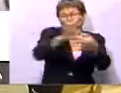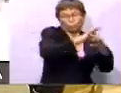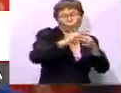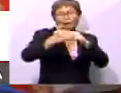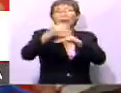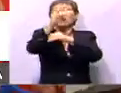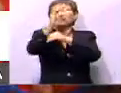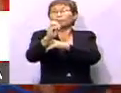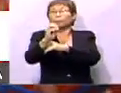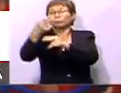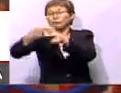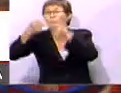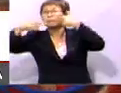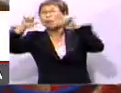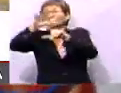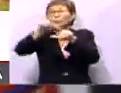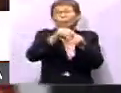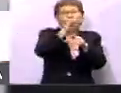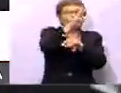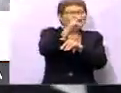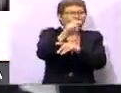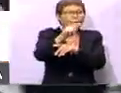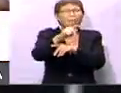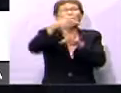60 jenama terkemuka termasuk Watson, Nestle,